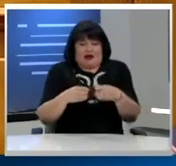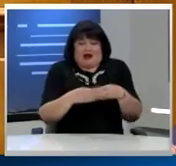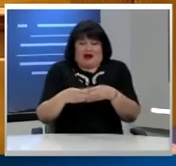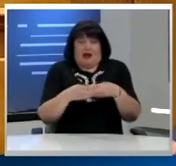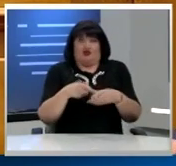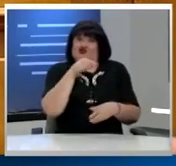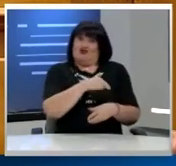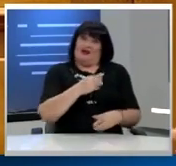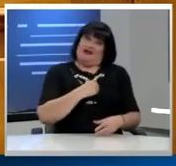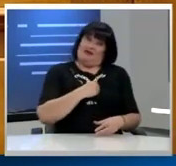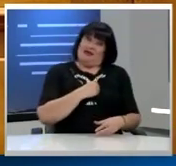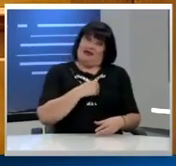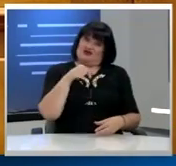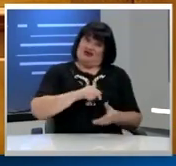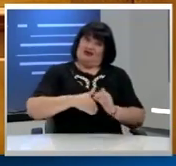και σας έπιασε ο πόνος.